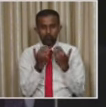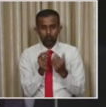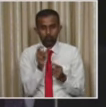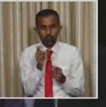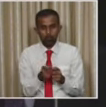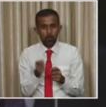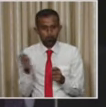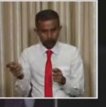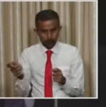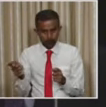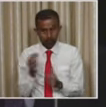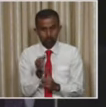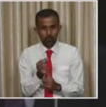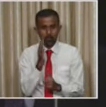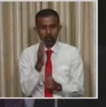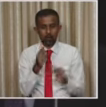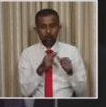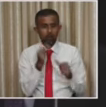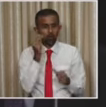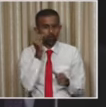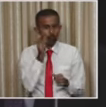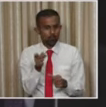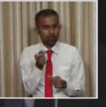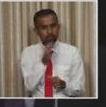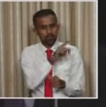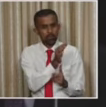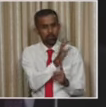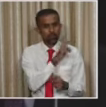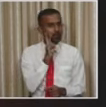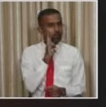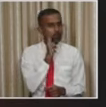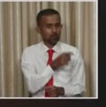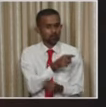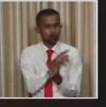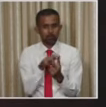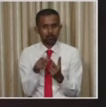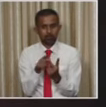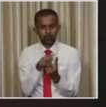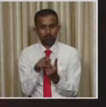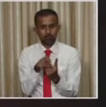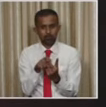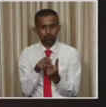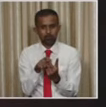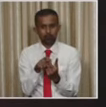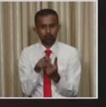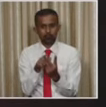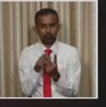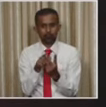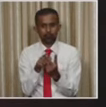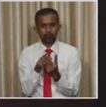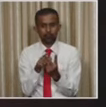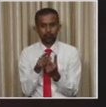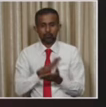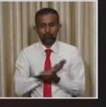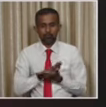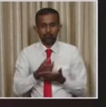වෙන් කළේ ජනාධිපති අනුර දිසානායකට හිටපු ජනාධිපති රනිල් වික්‍රමසිංහ. අපිට